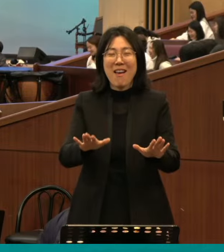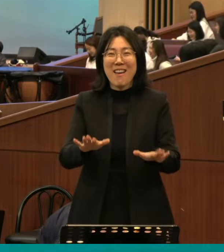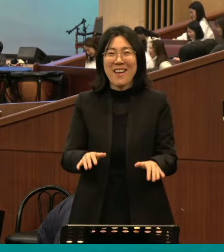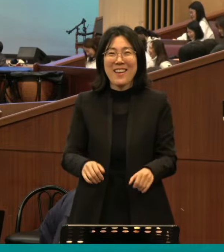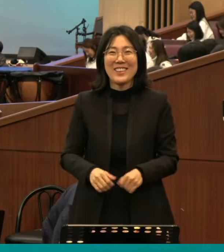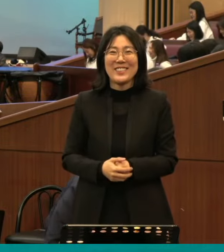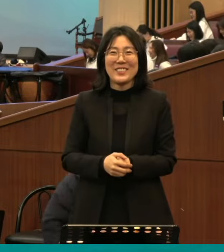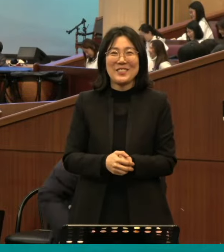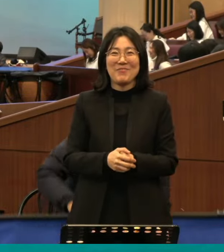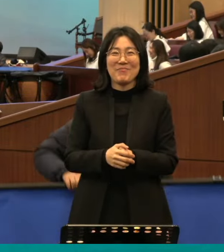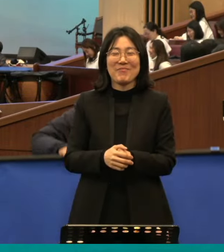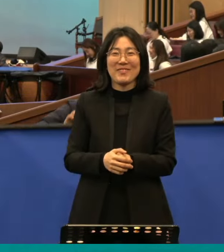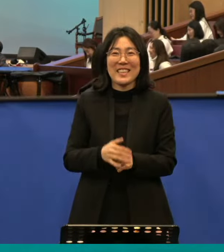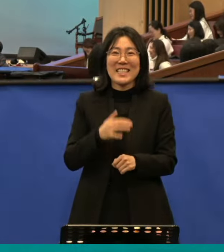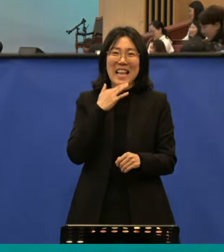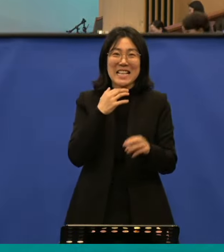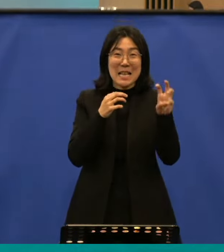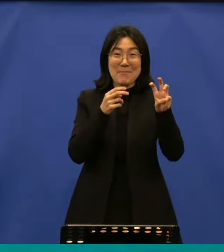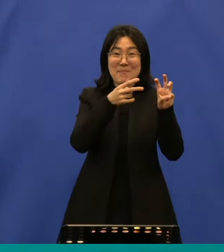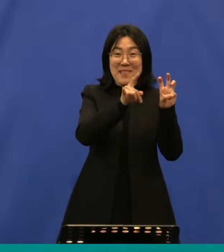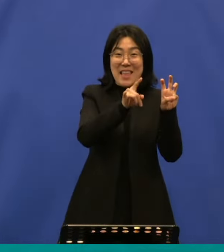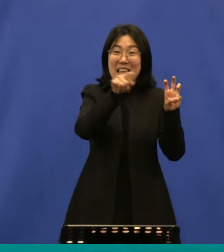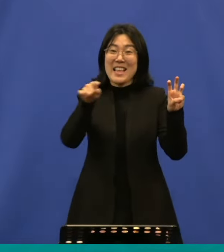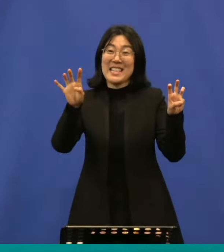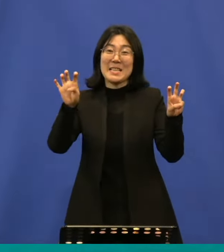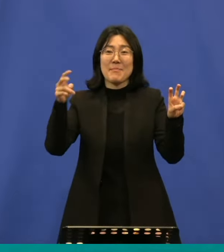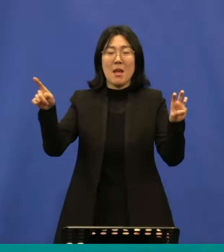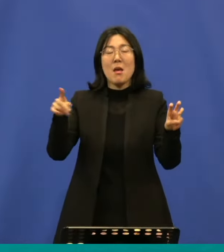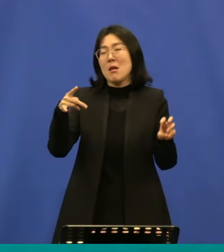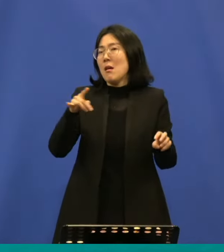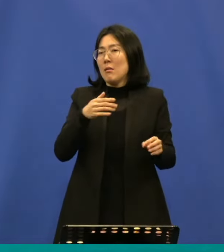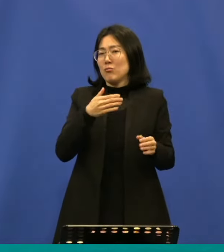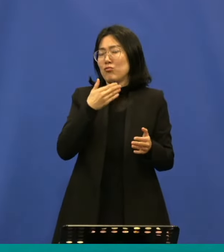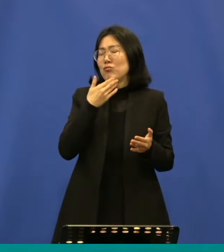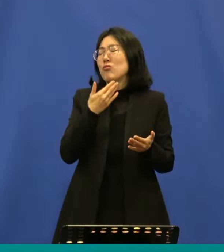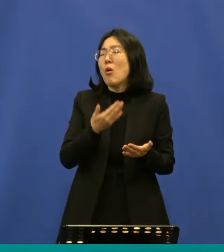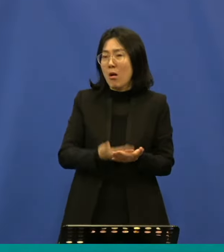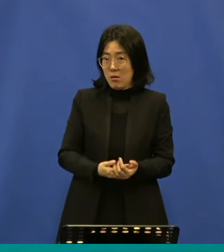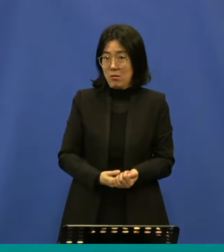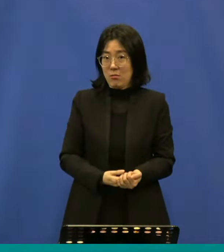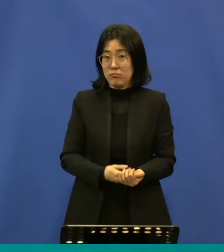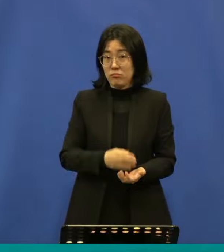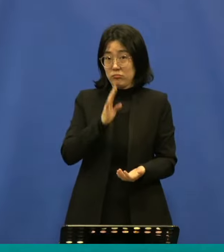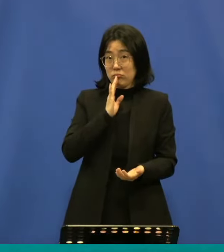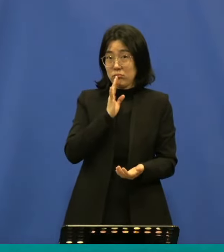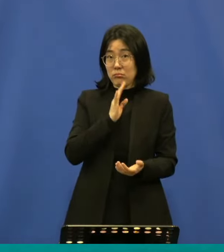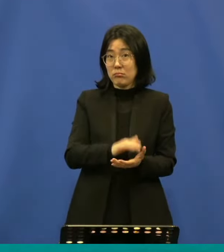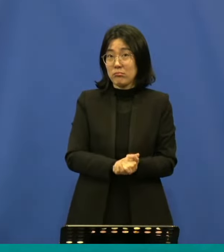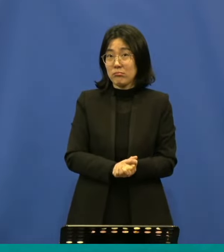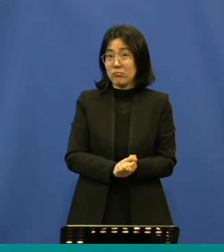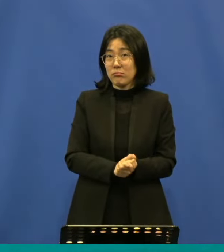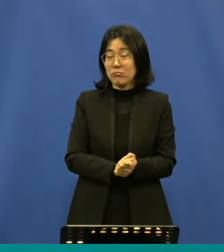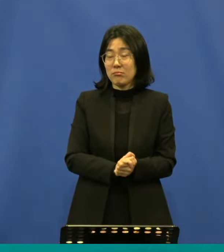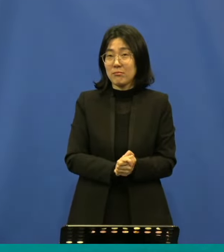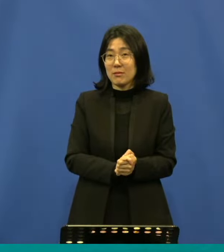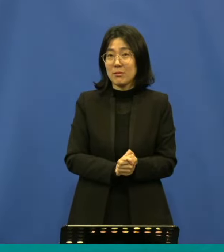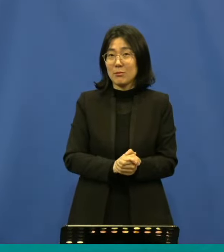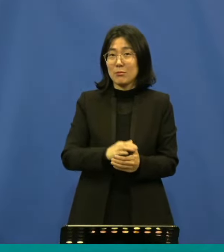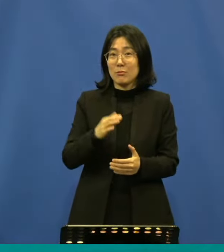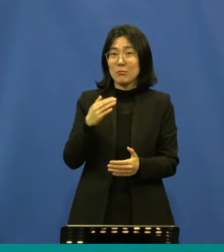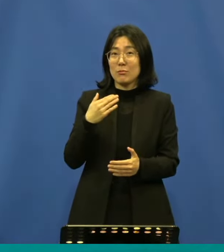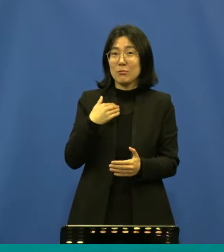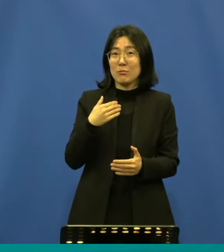우리 3040 세대가 너무너무 중요합니다. 너무너무 중요하죠. 우리 교회 이제